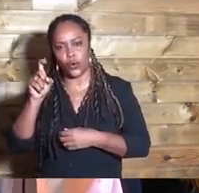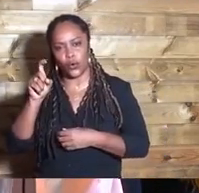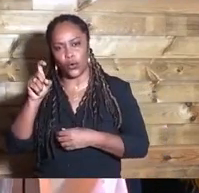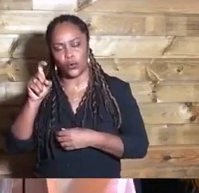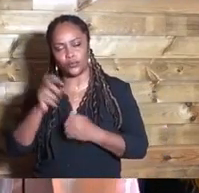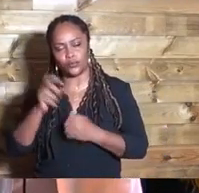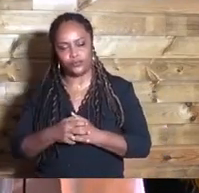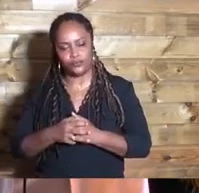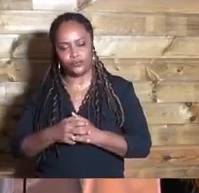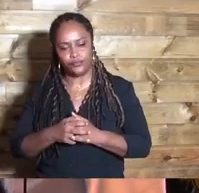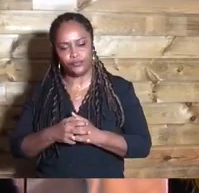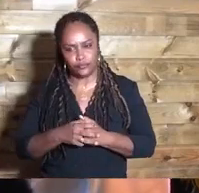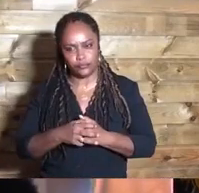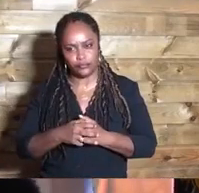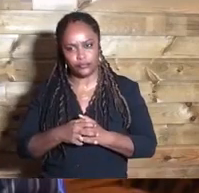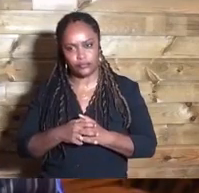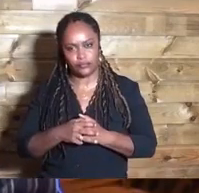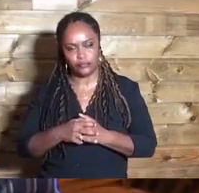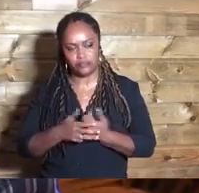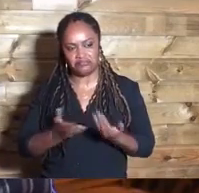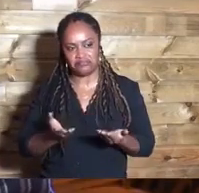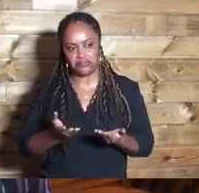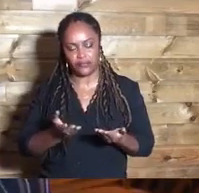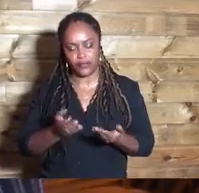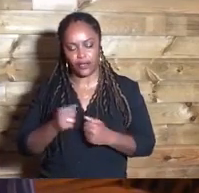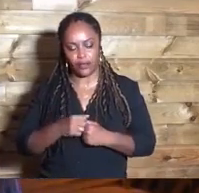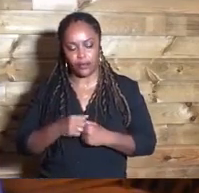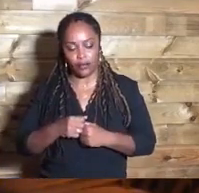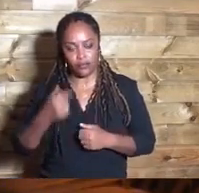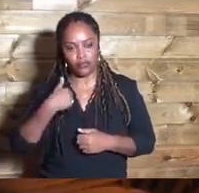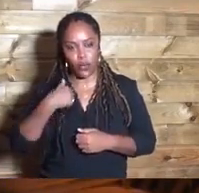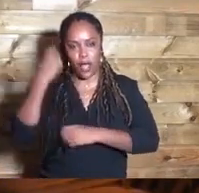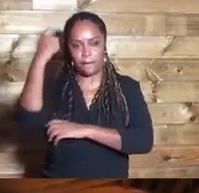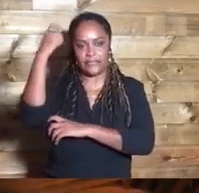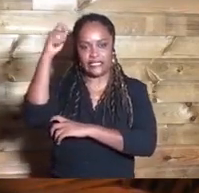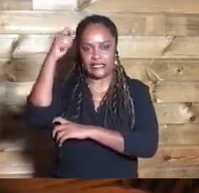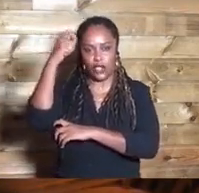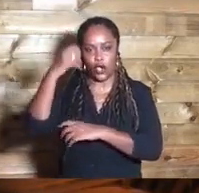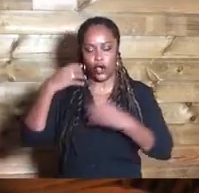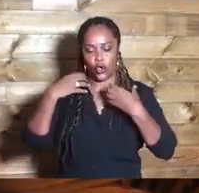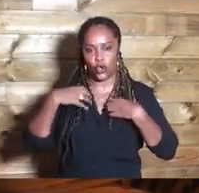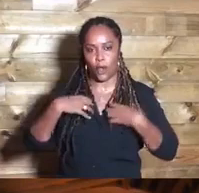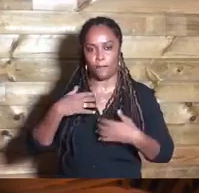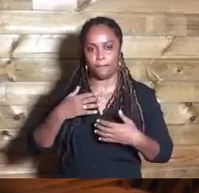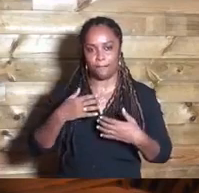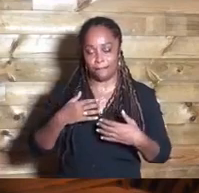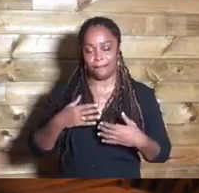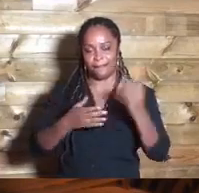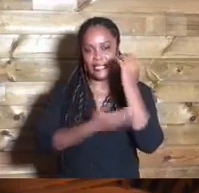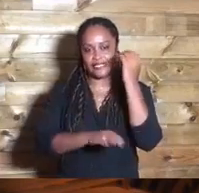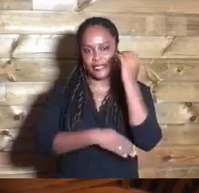une anecdote à Bazot, ce problème à citerne là. Ancien président au club, Basté, le signe